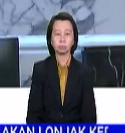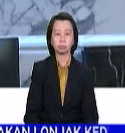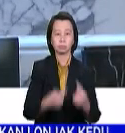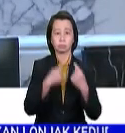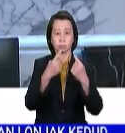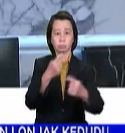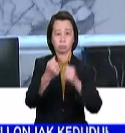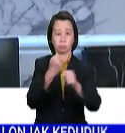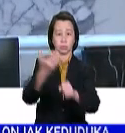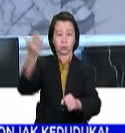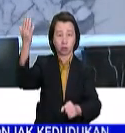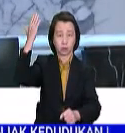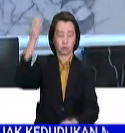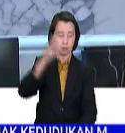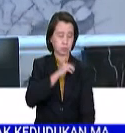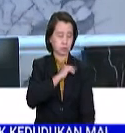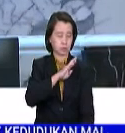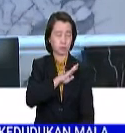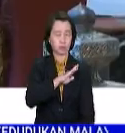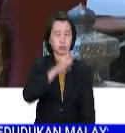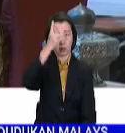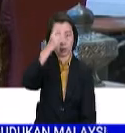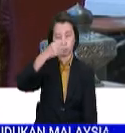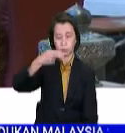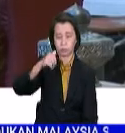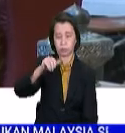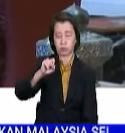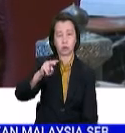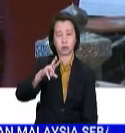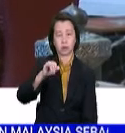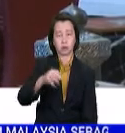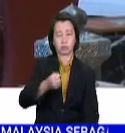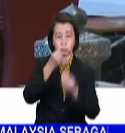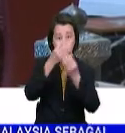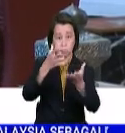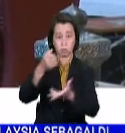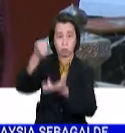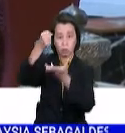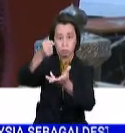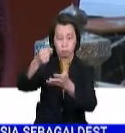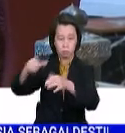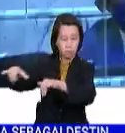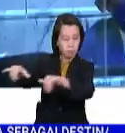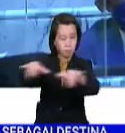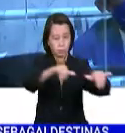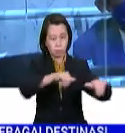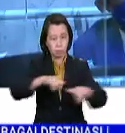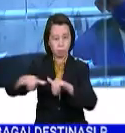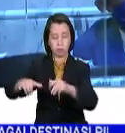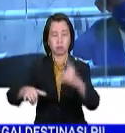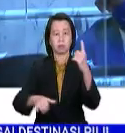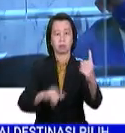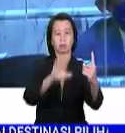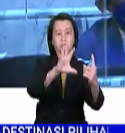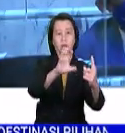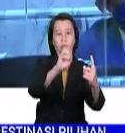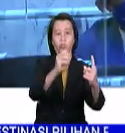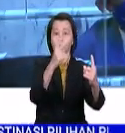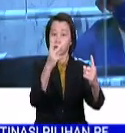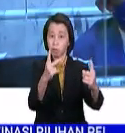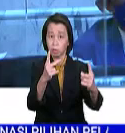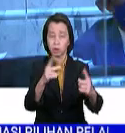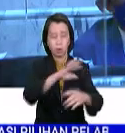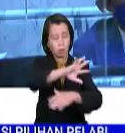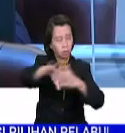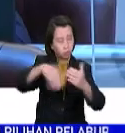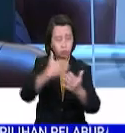Sejak tahun lalu, Menteri Besar Datuk Hasni Mohamad mengumumkan peruntukan sama rata berjumlah RM150,000 kepada